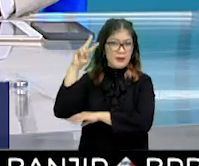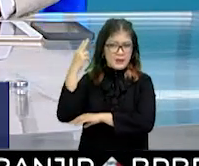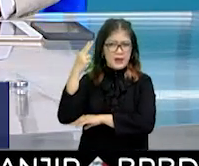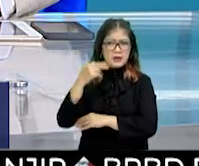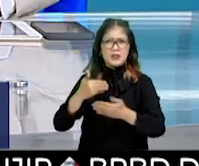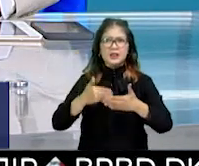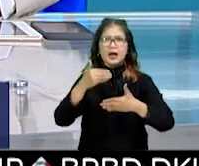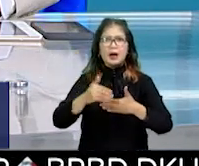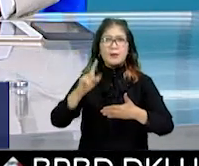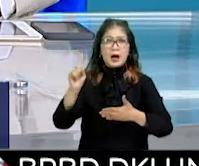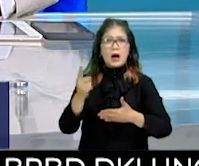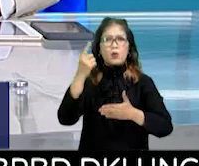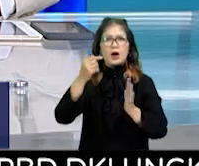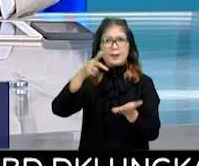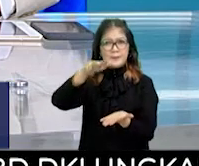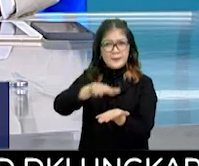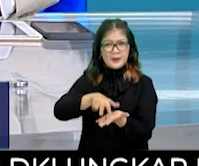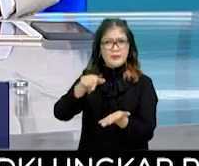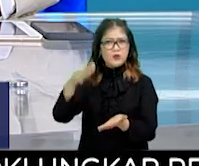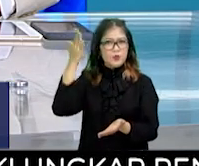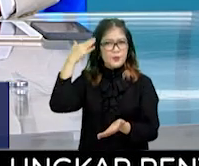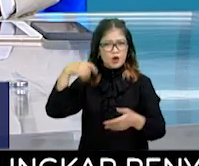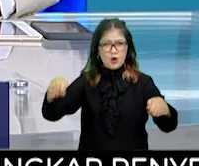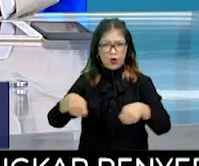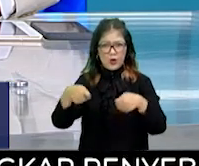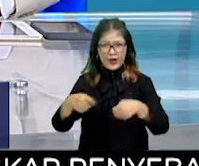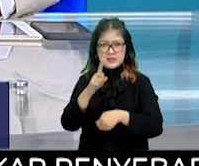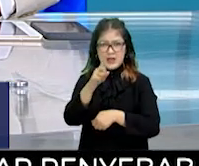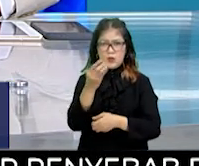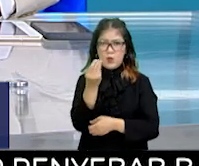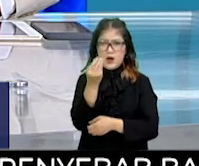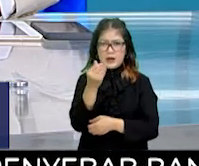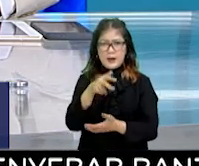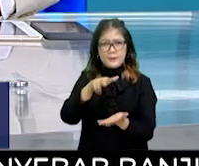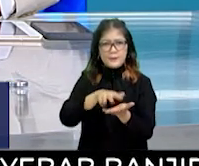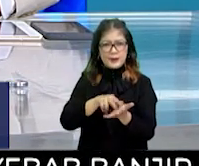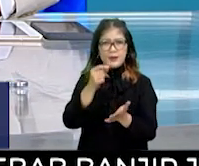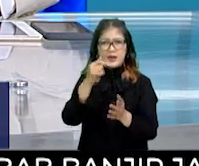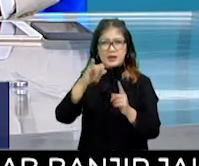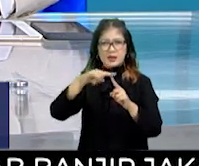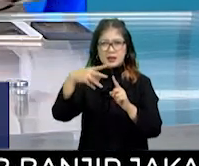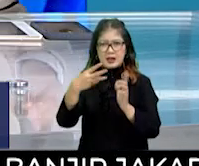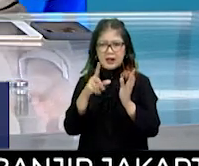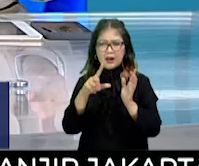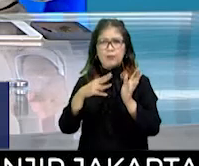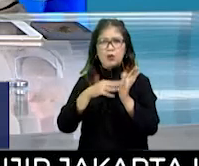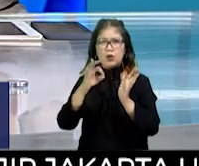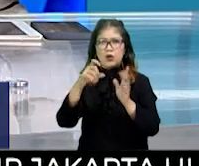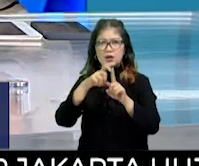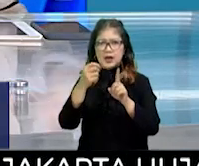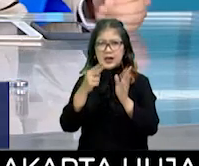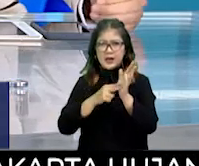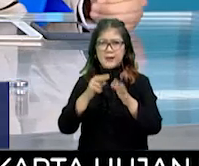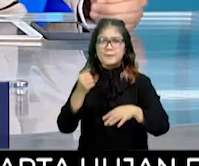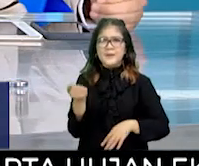awal, kebijakan minyak goreng satu harga diberlakukan di retail modern, sementara untuk pasar tradisional diberi waktu satu minggu